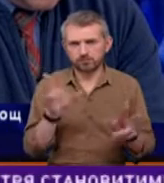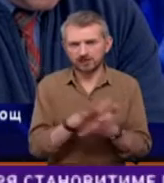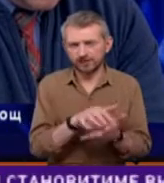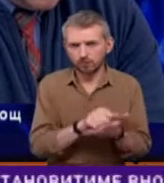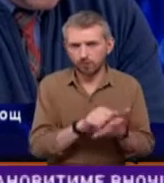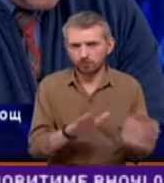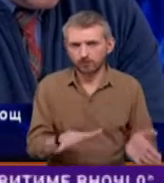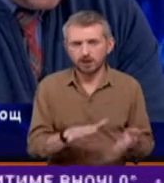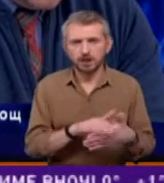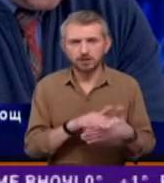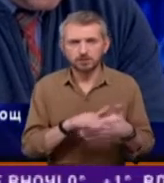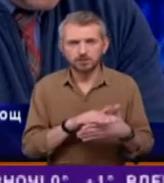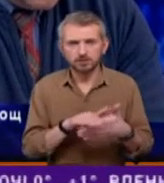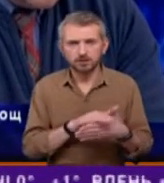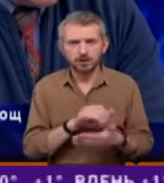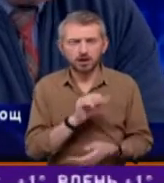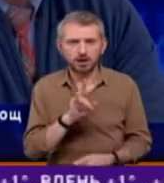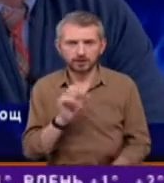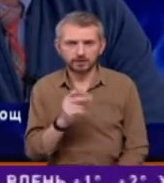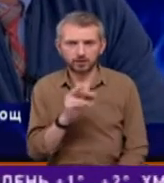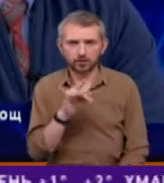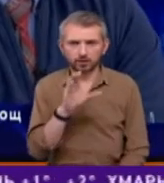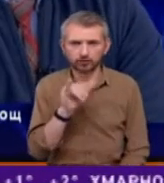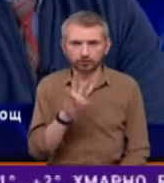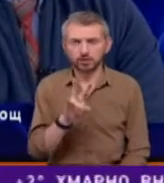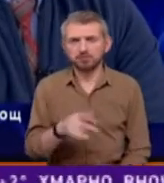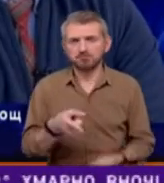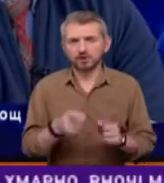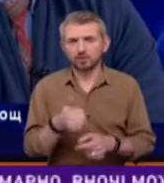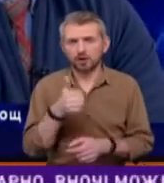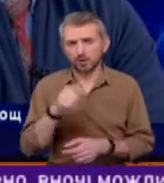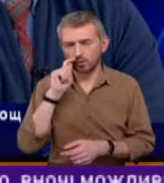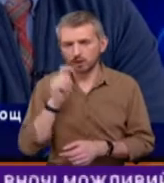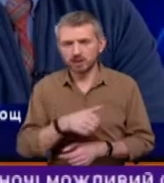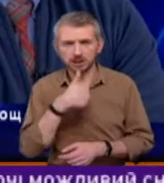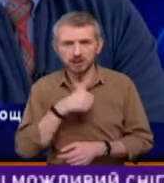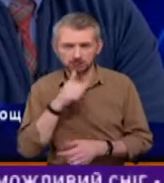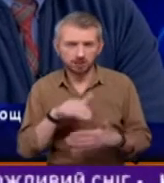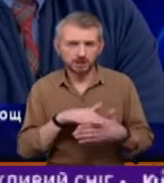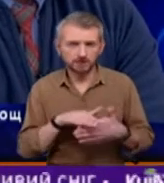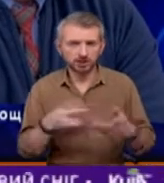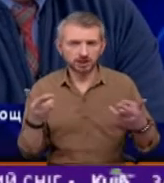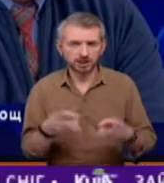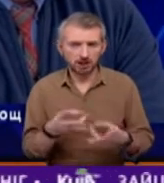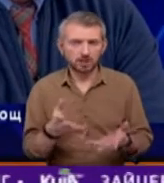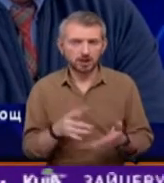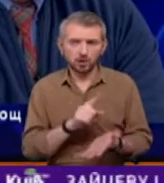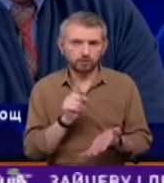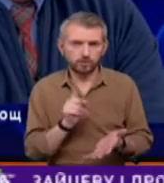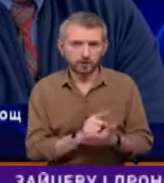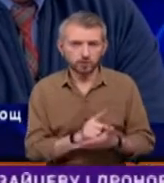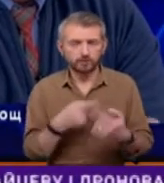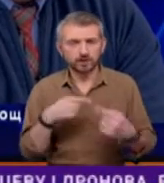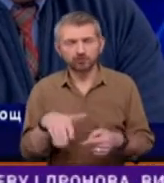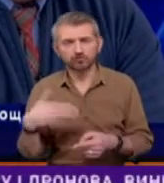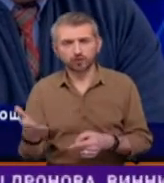Є прізвище у Анна Корсун. Це дійсно гарне українське ім'я і прізвище. Тому потрібно обов'язково і іншу